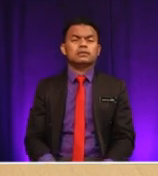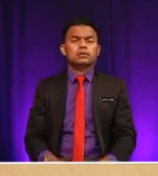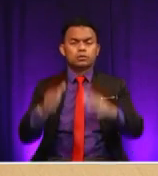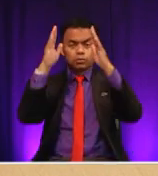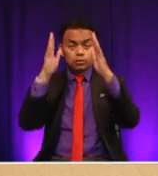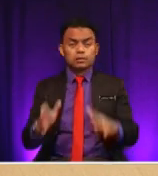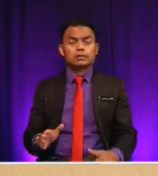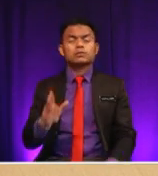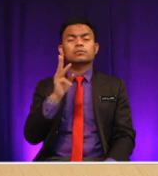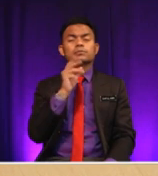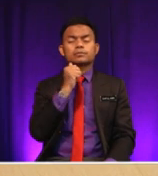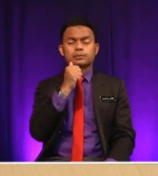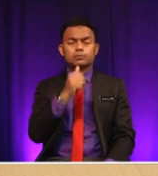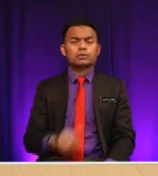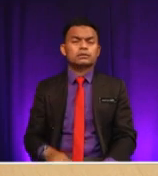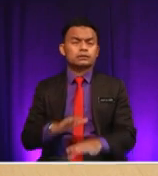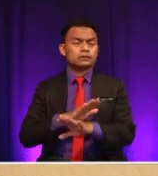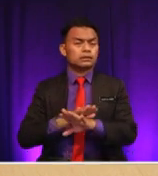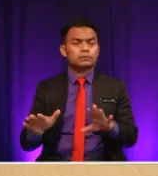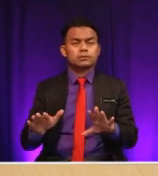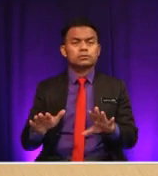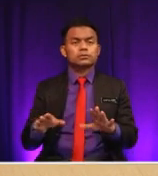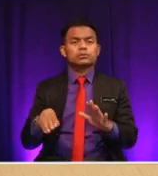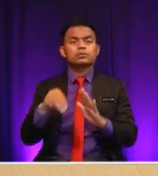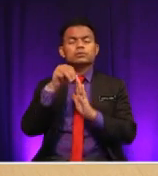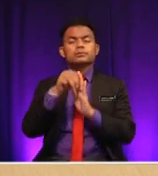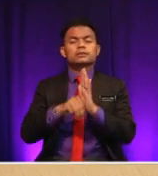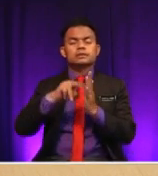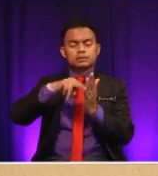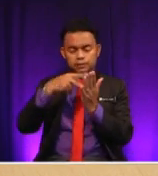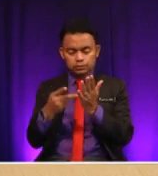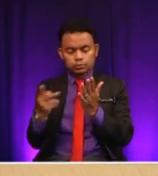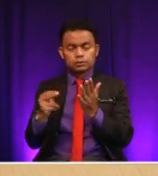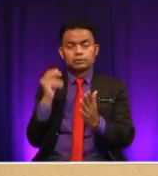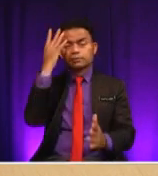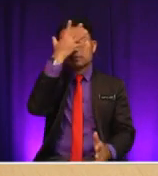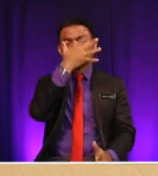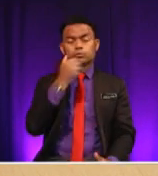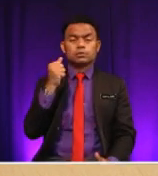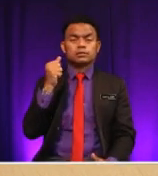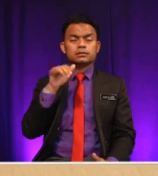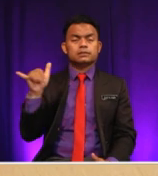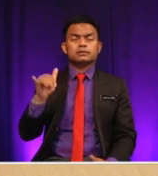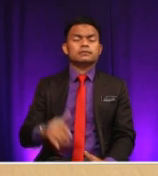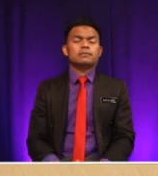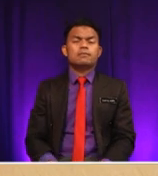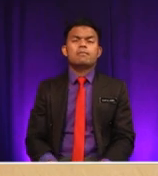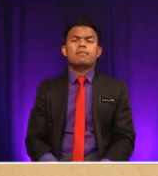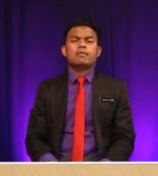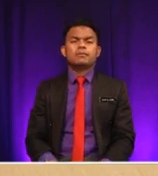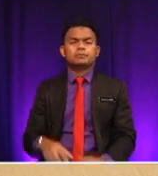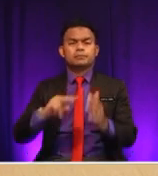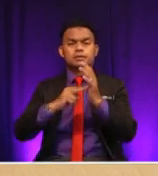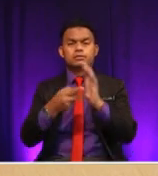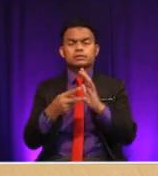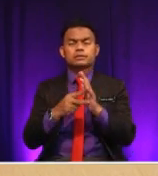Oke dan jangan sesekali menjatuhkan marwahnya oke maksudnya karena gurindam ini Maksud